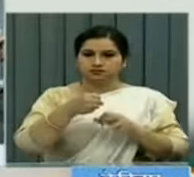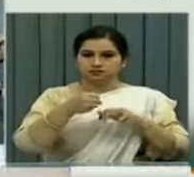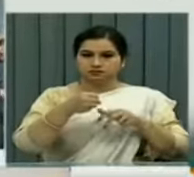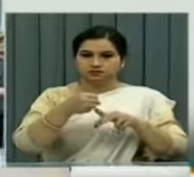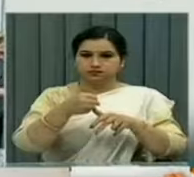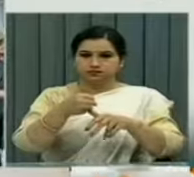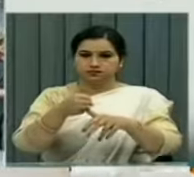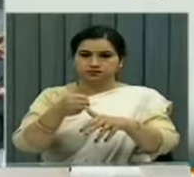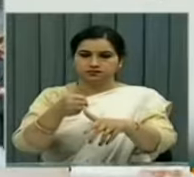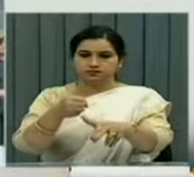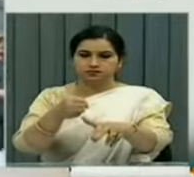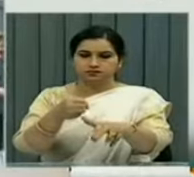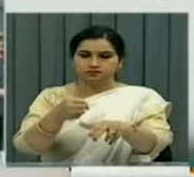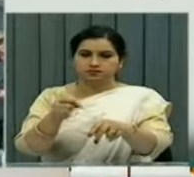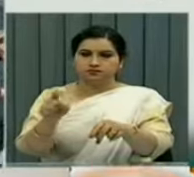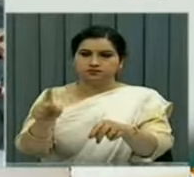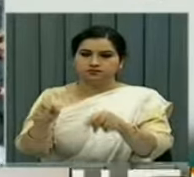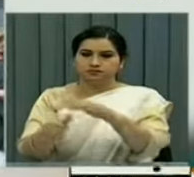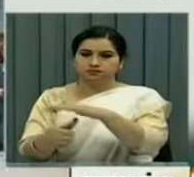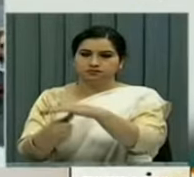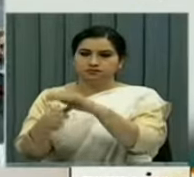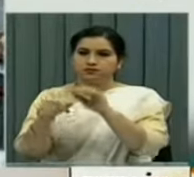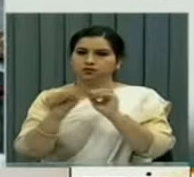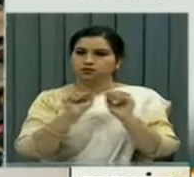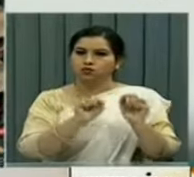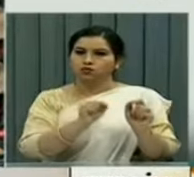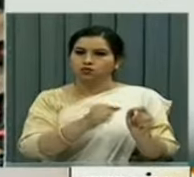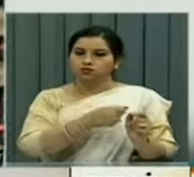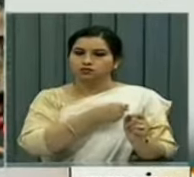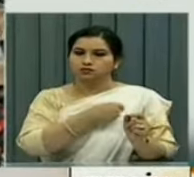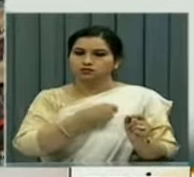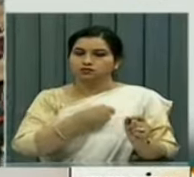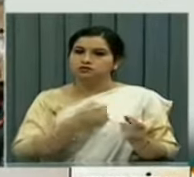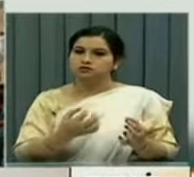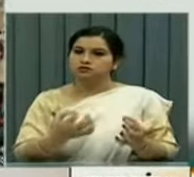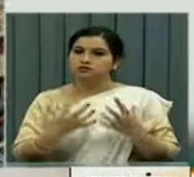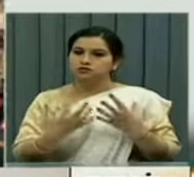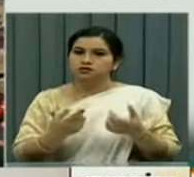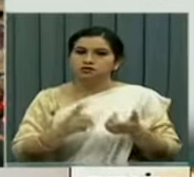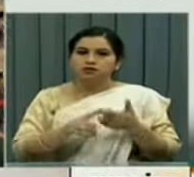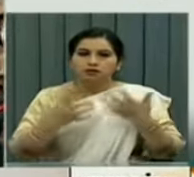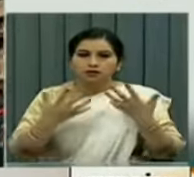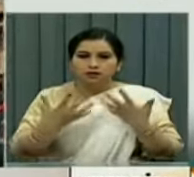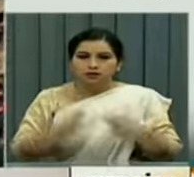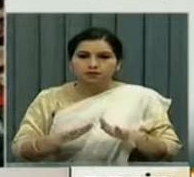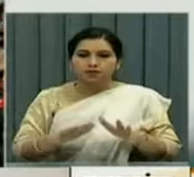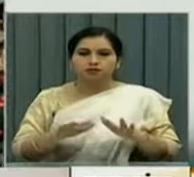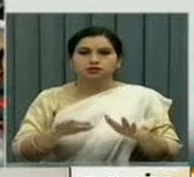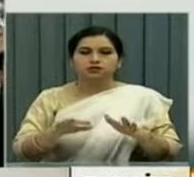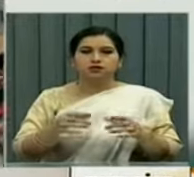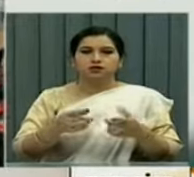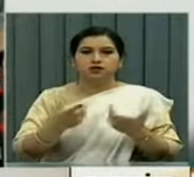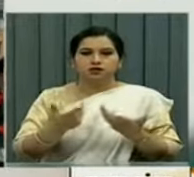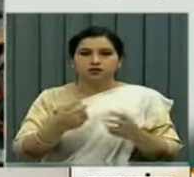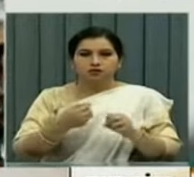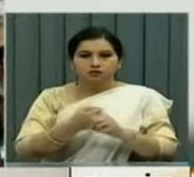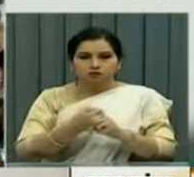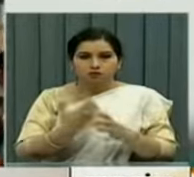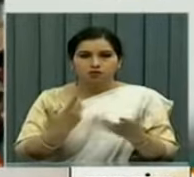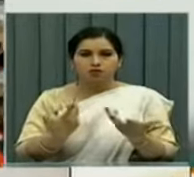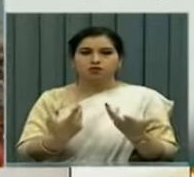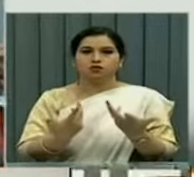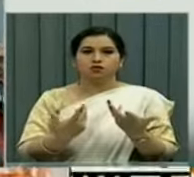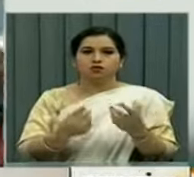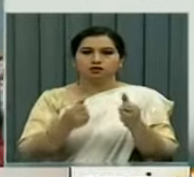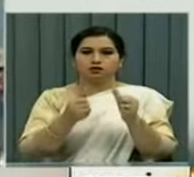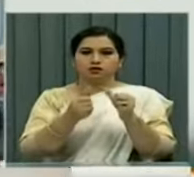जैसे जब जेएनके में इंसर्जेंसी बहुत बढ़ गई थी अर्ली 90s में, आपको याद होगा, तो कुछ असम राइफल्स बटालियन भी